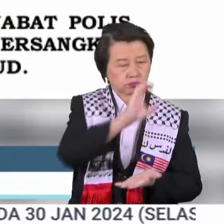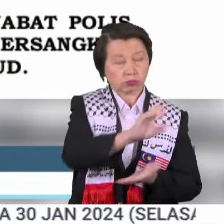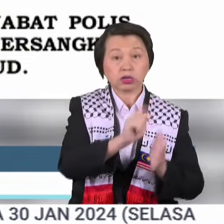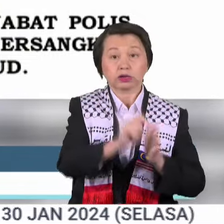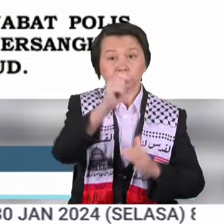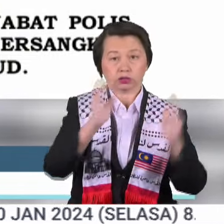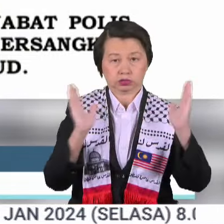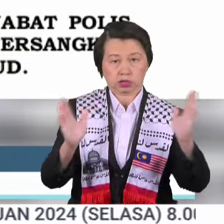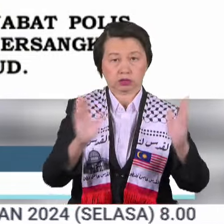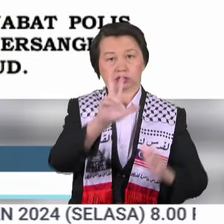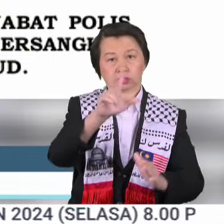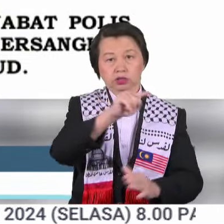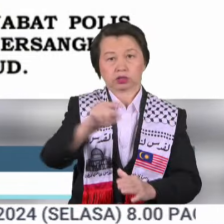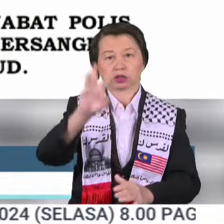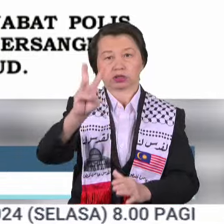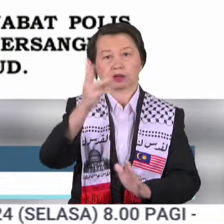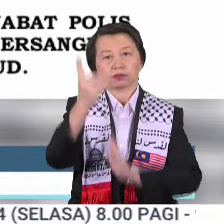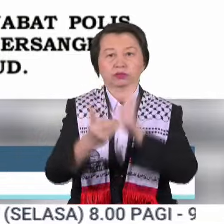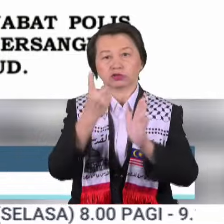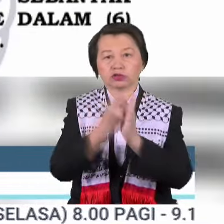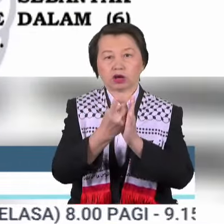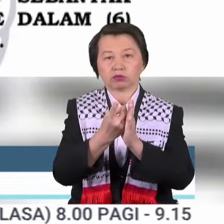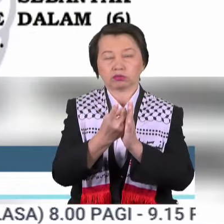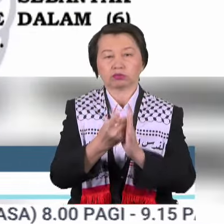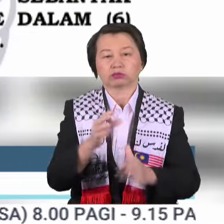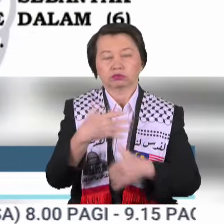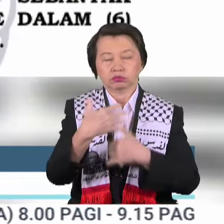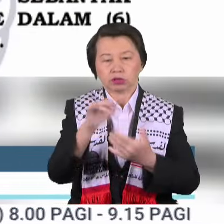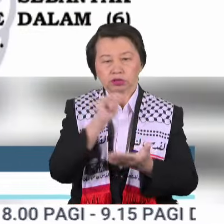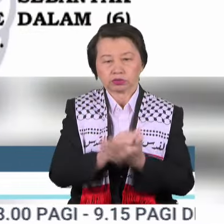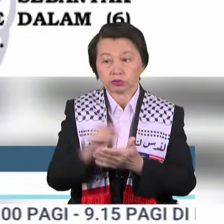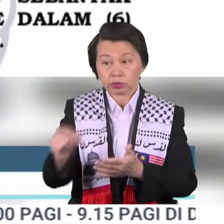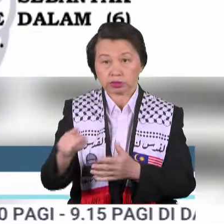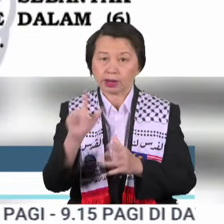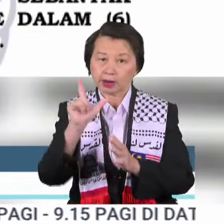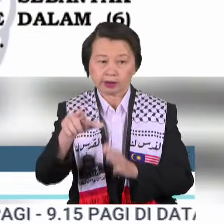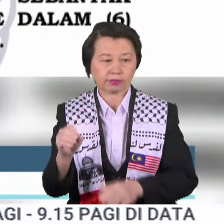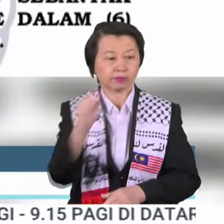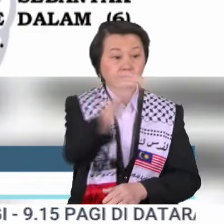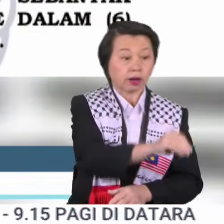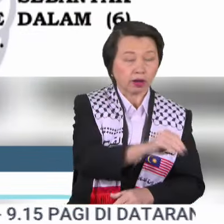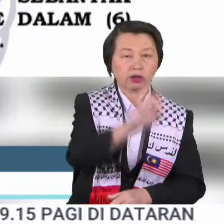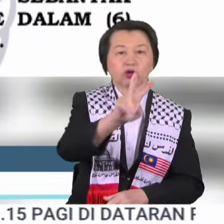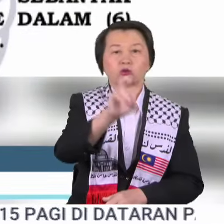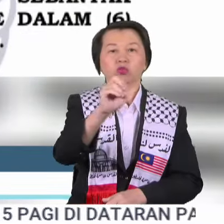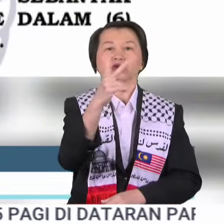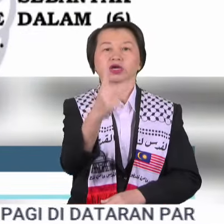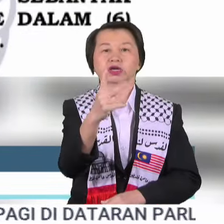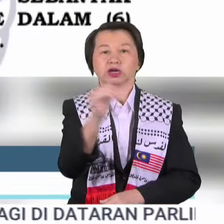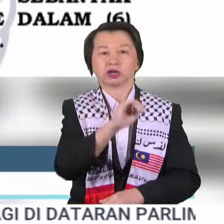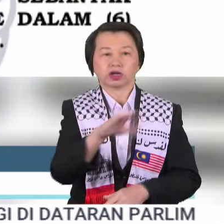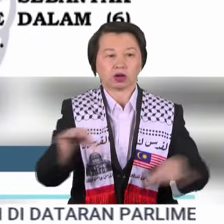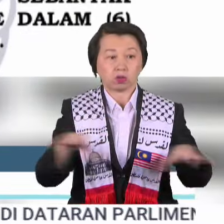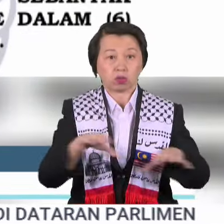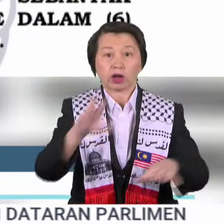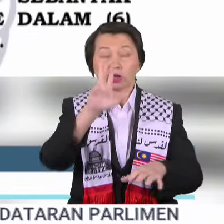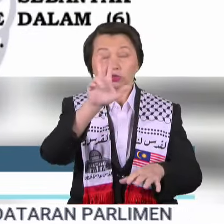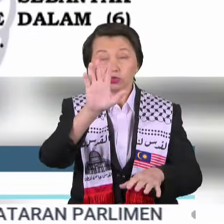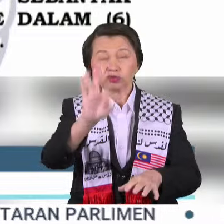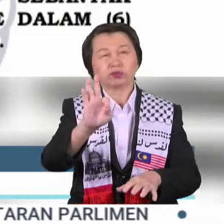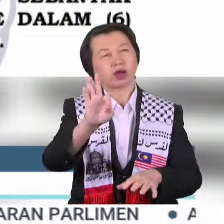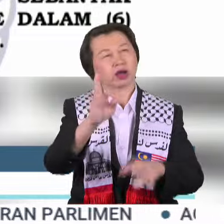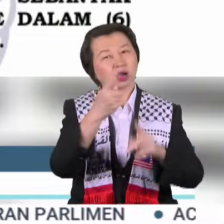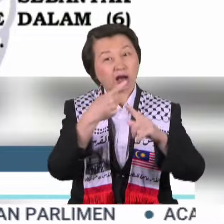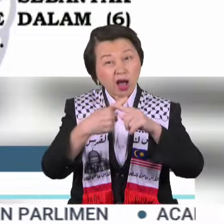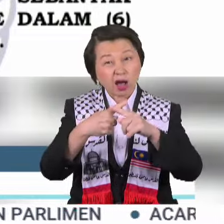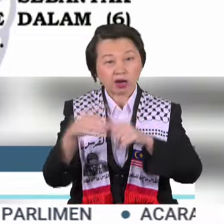tinggi dalam tempoh 3 hingga 6 jam sahaja mangsa kemudian membuat pelaburan sebanyak r20,000 dan membuat seil kali transaksi